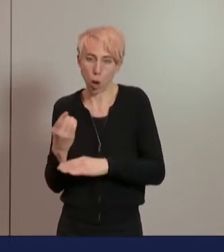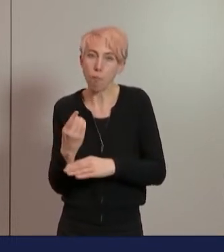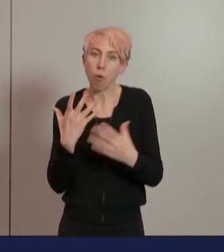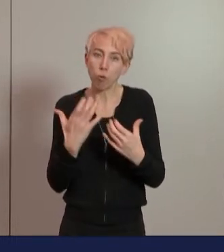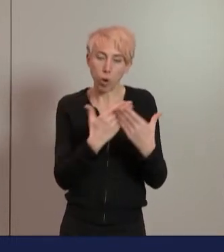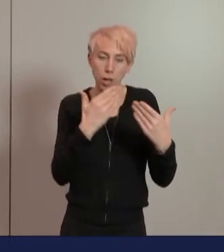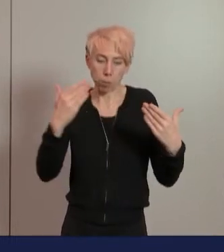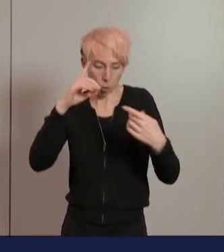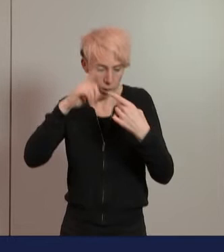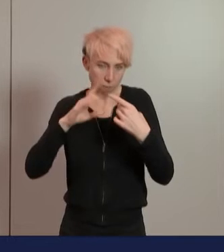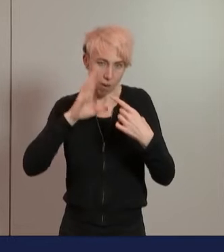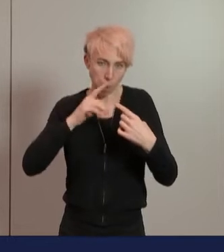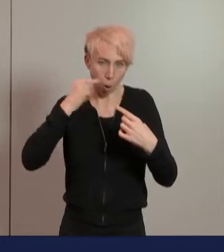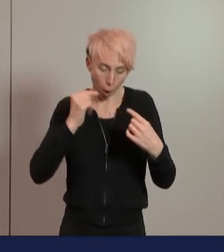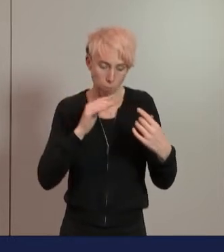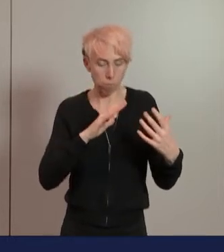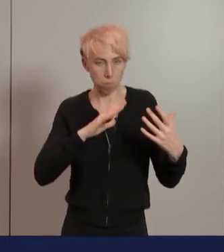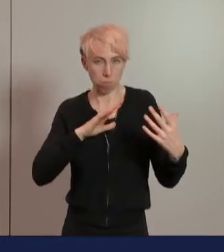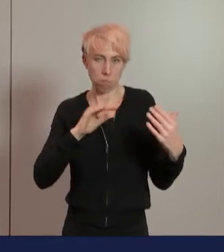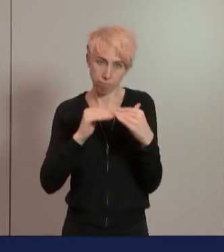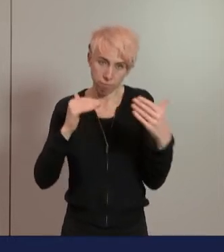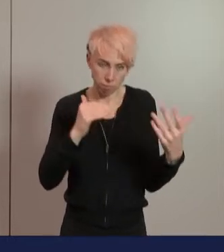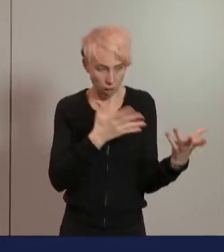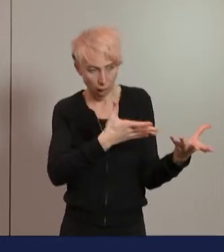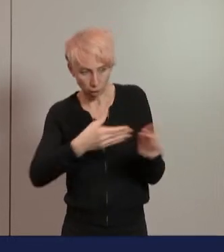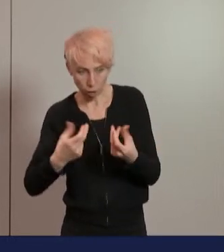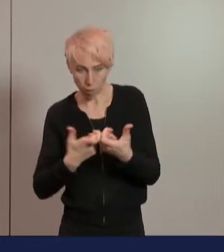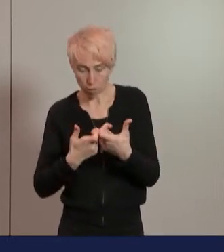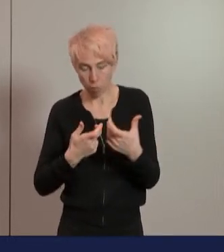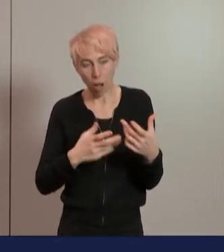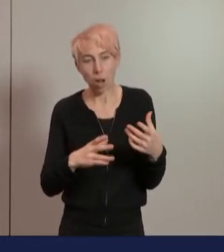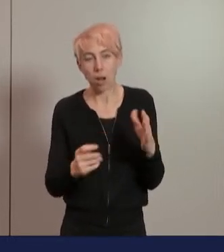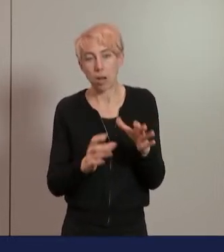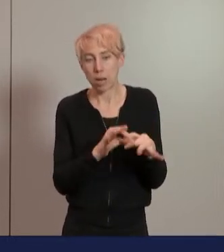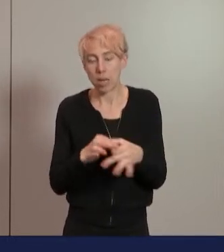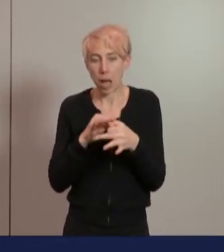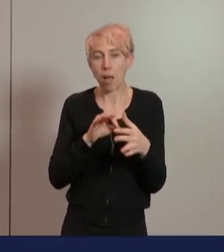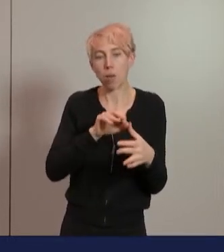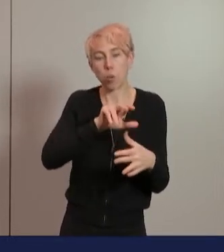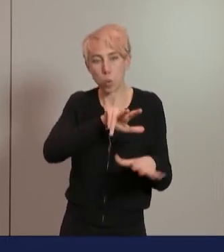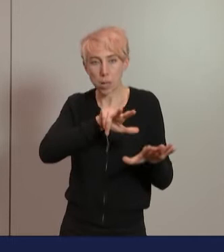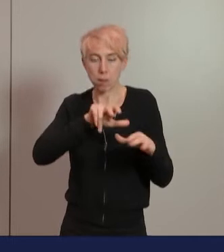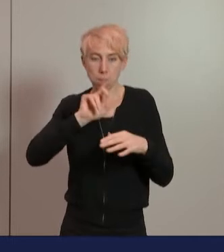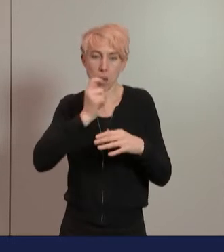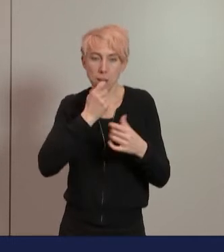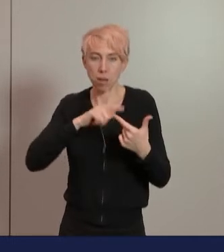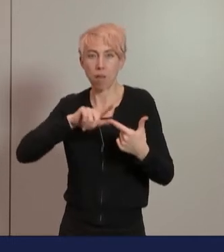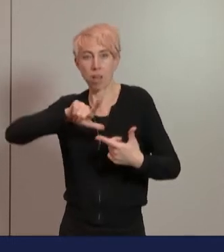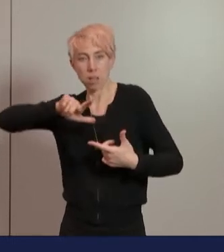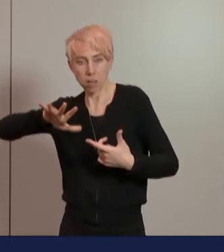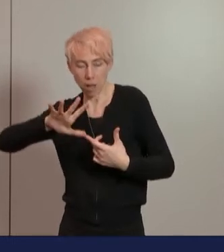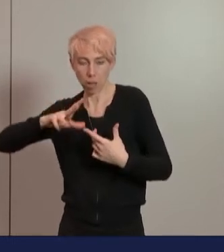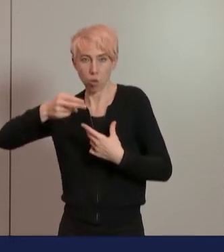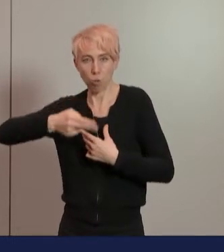sur la thématique de l'égalité femmes-hommes, notamment en lien avec les événements du 8 mars et du 25 novembre. Donc c'est ce qui s'est fait